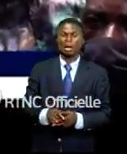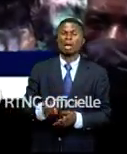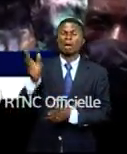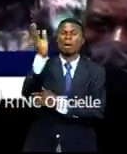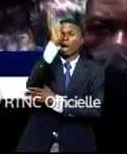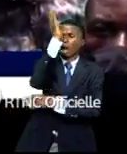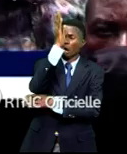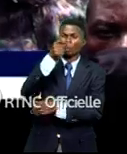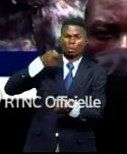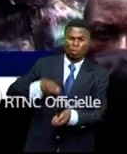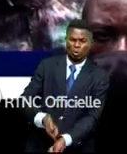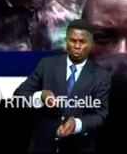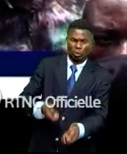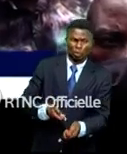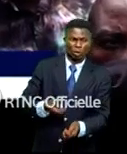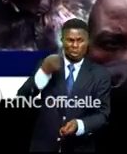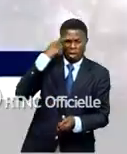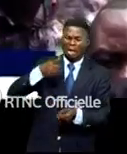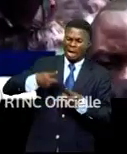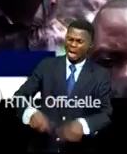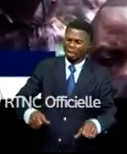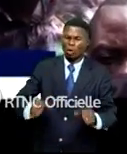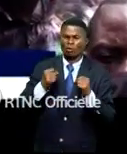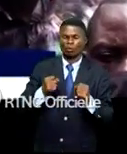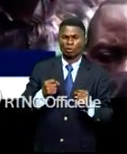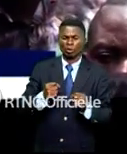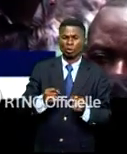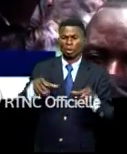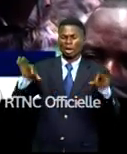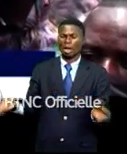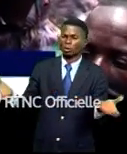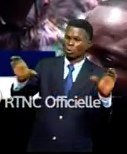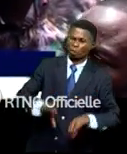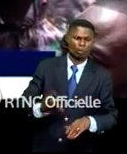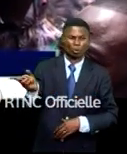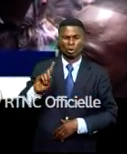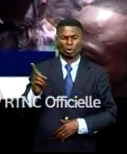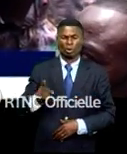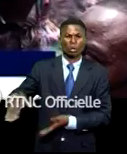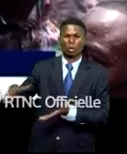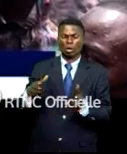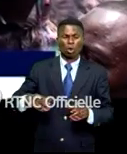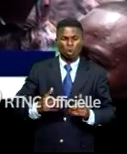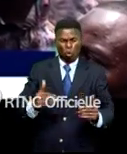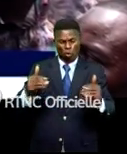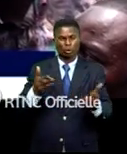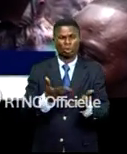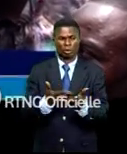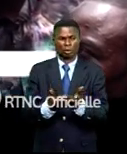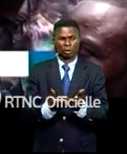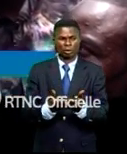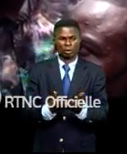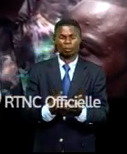partout, de manière à freiner durablement l'effondrement des terres avec les érosions qui continuent et tout ça. Ça